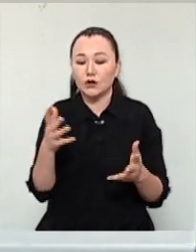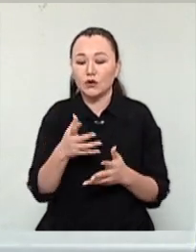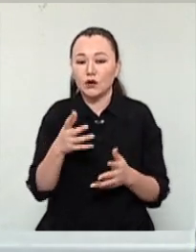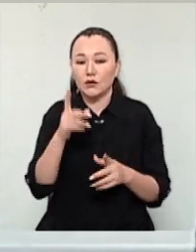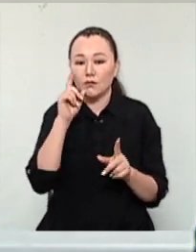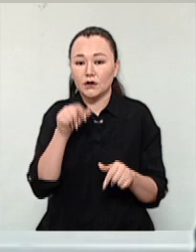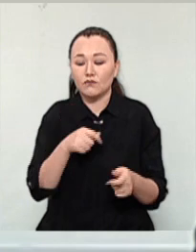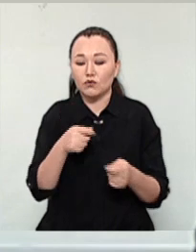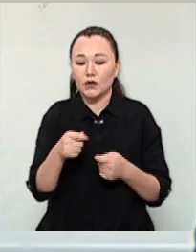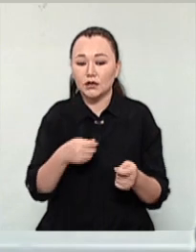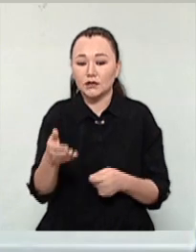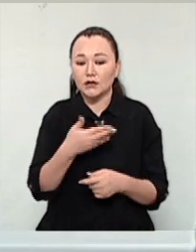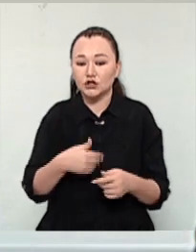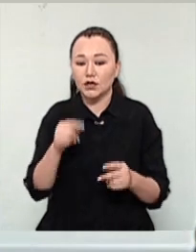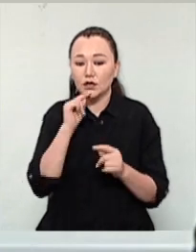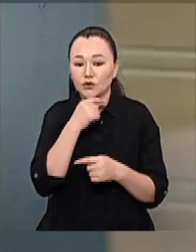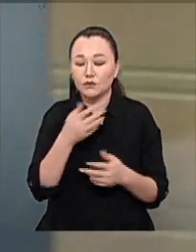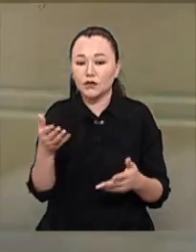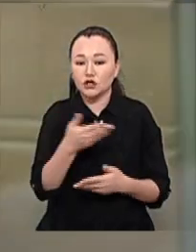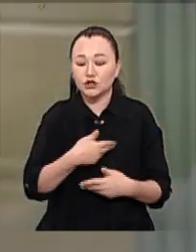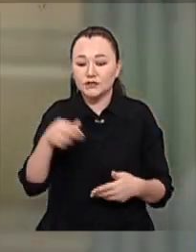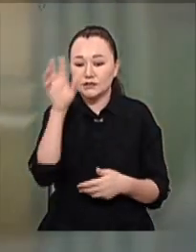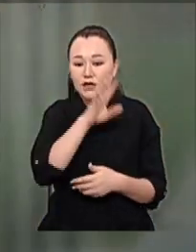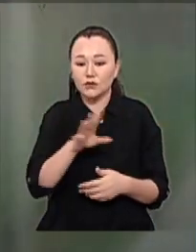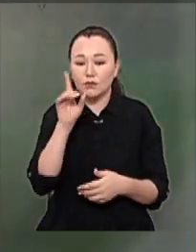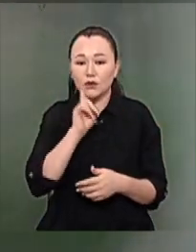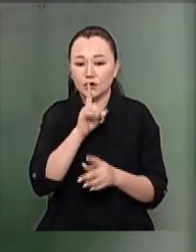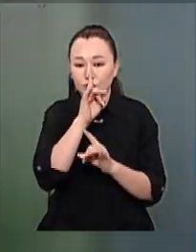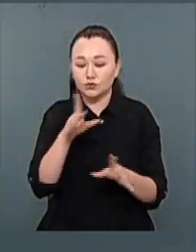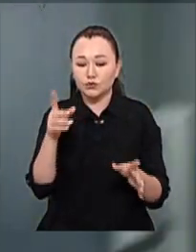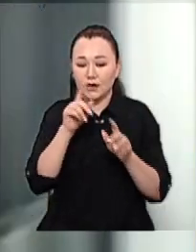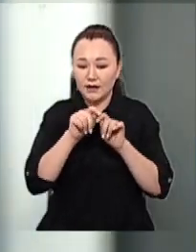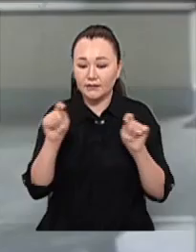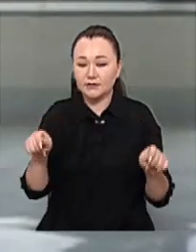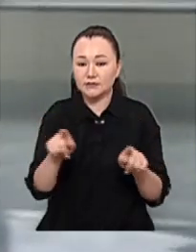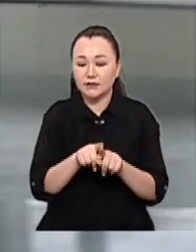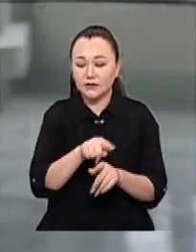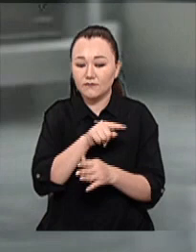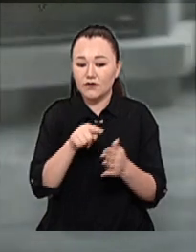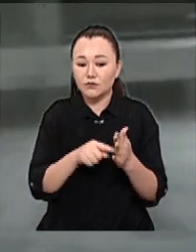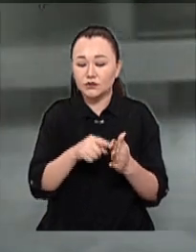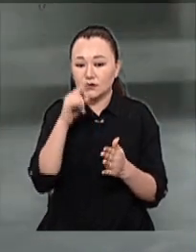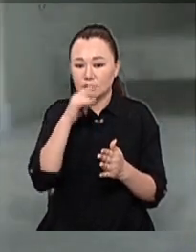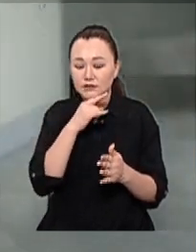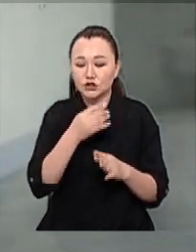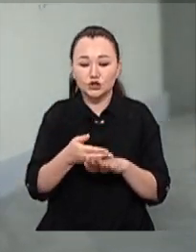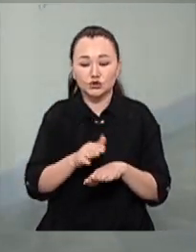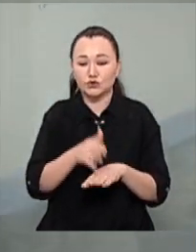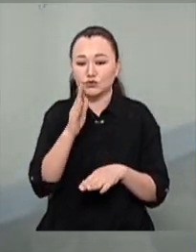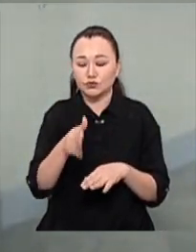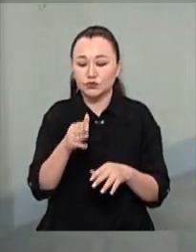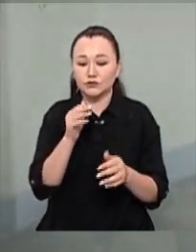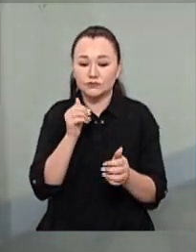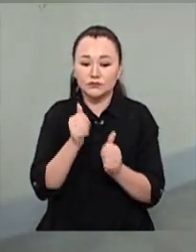Эти люди имеют право управлять нашей экономикой нашей страны пока не будет публичности и открытости в таких вопросах Казахстану тяжело будет